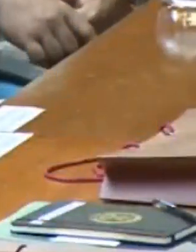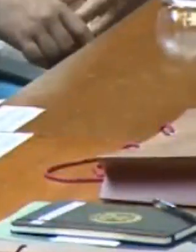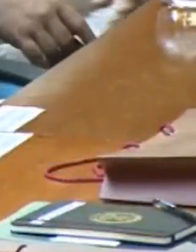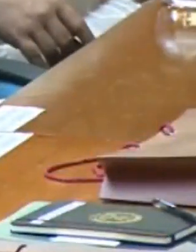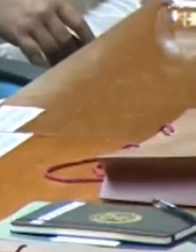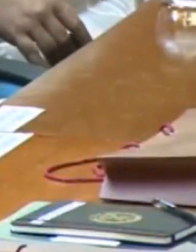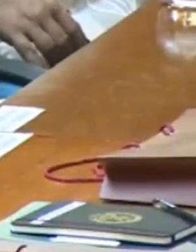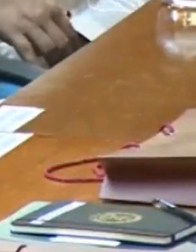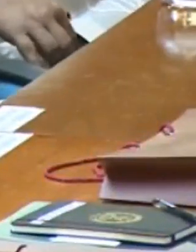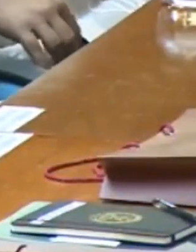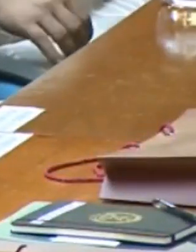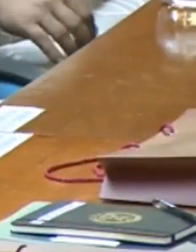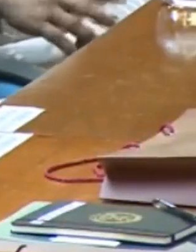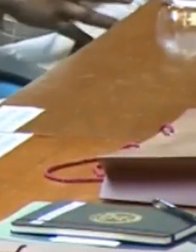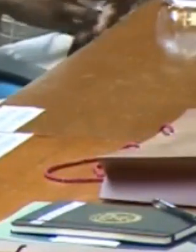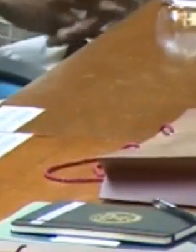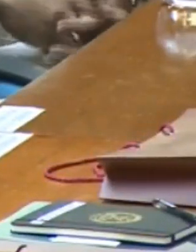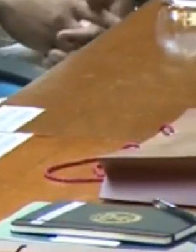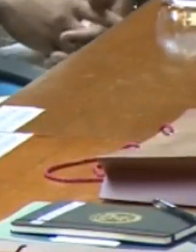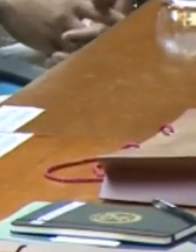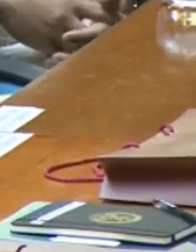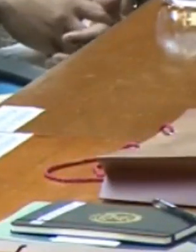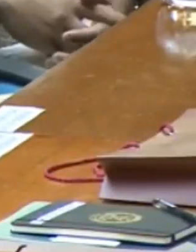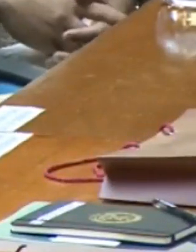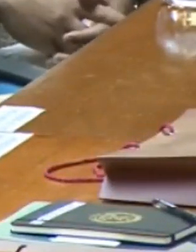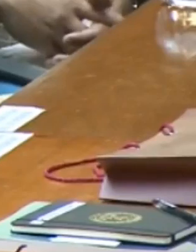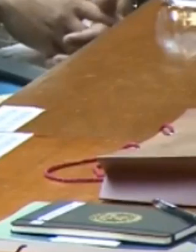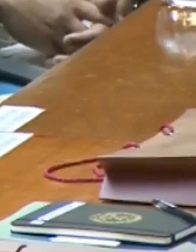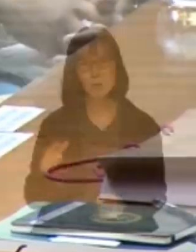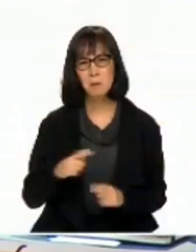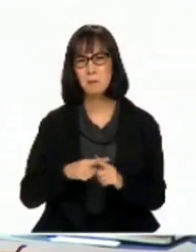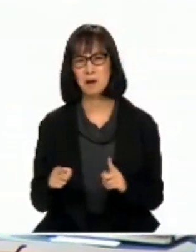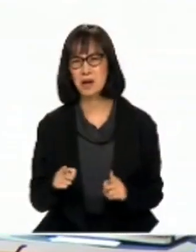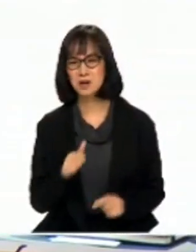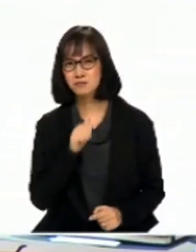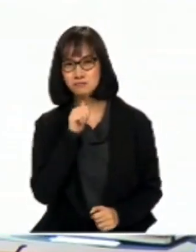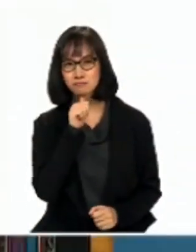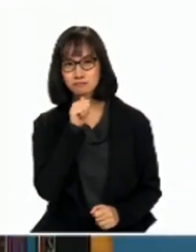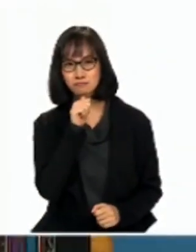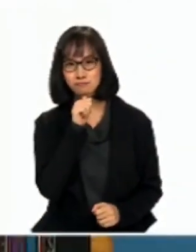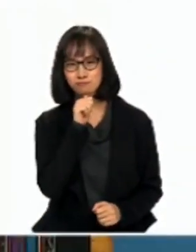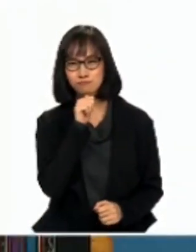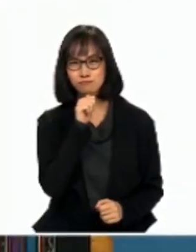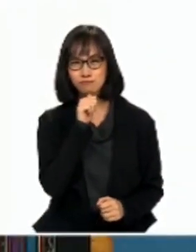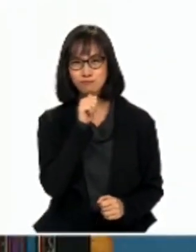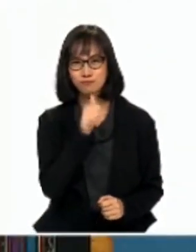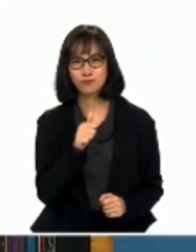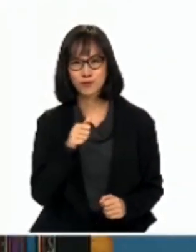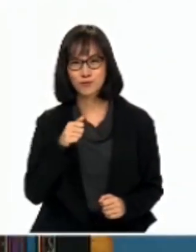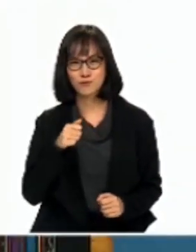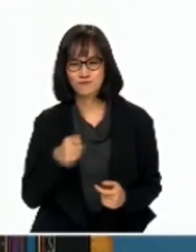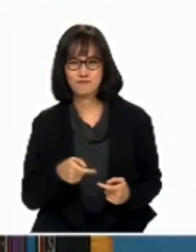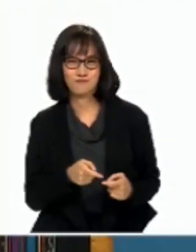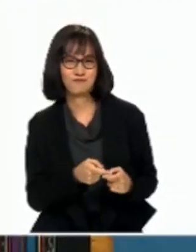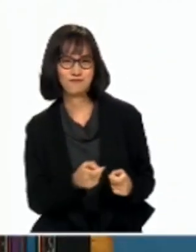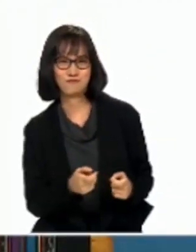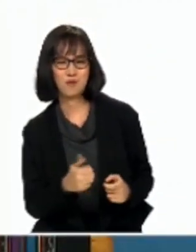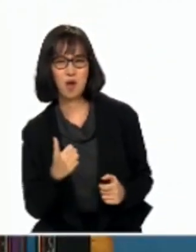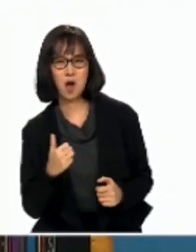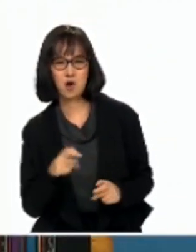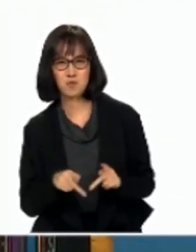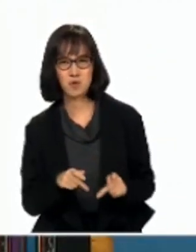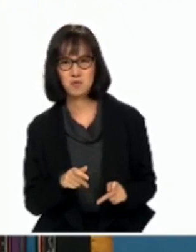Though you are not liable for libel, pero wag naman yang makasakit ka ng kapwa-tao na wala namang